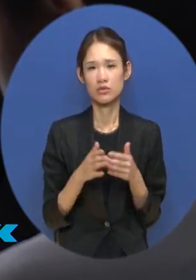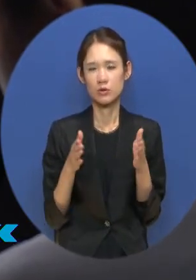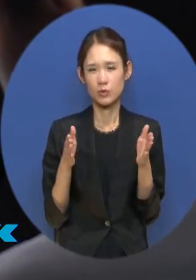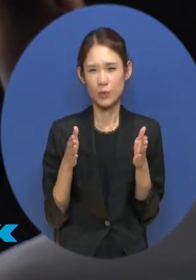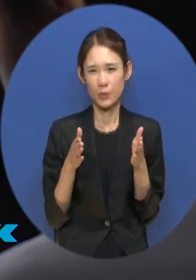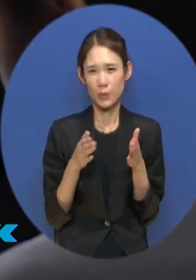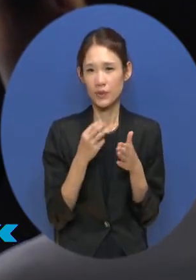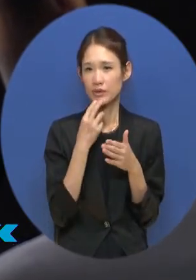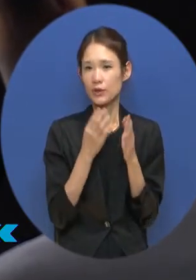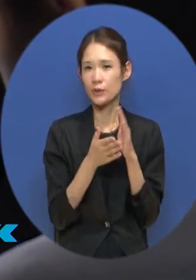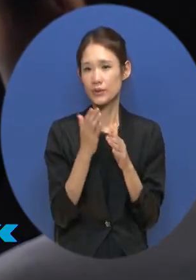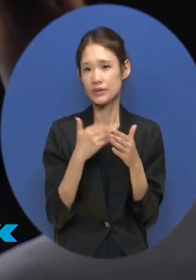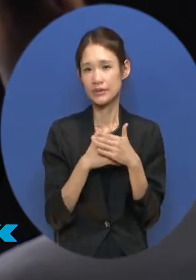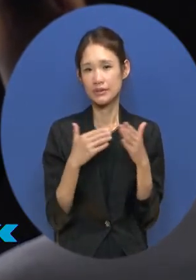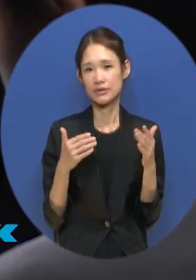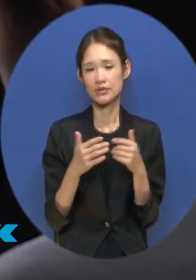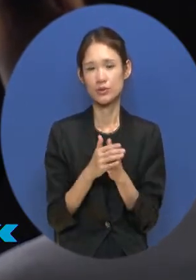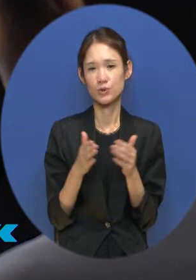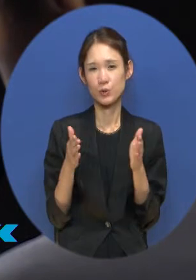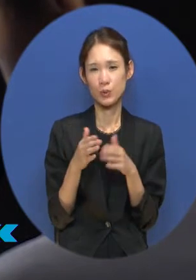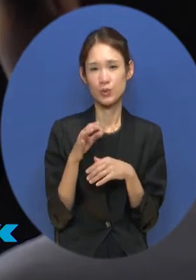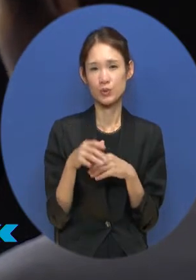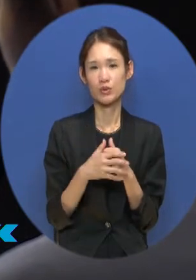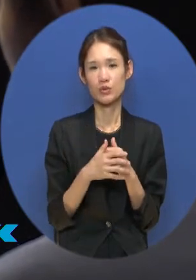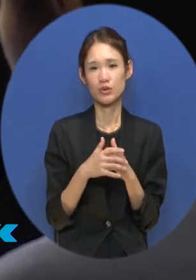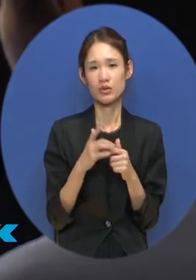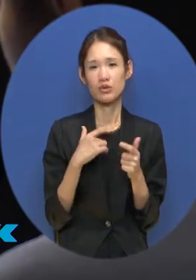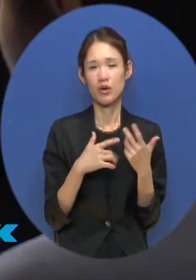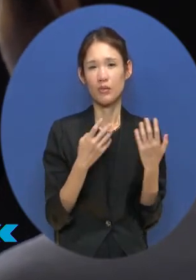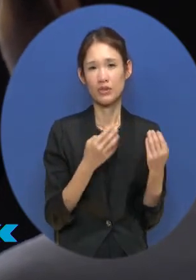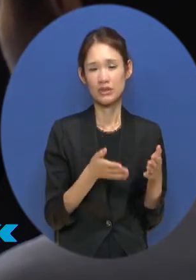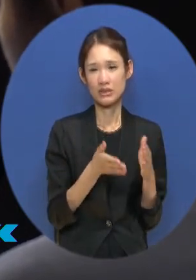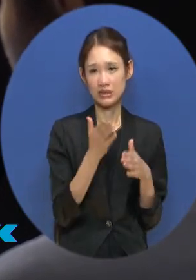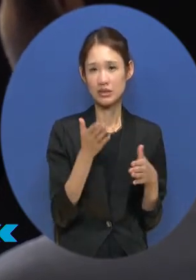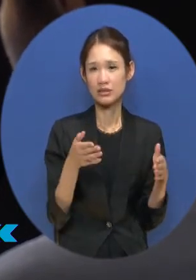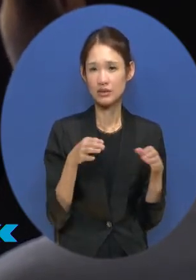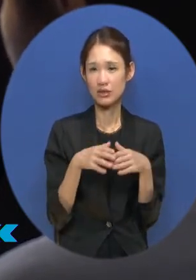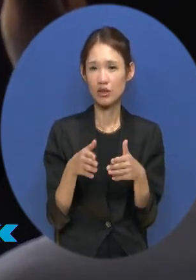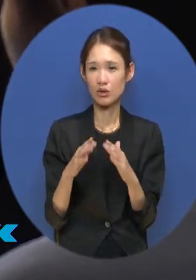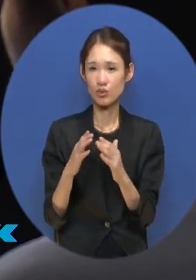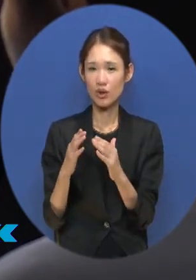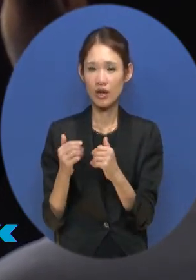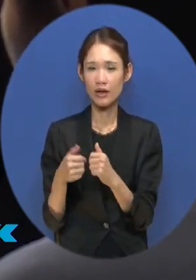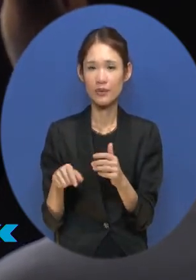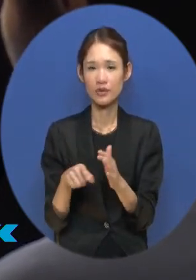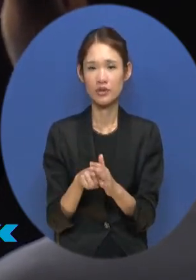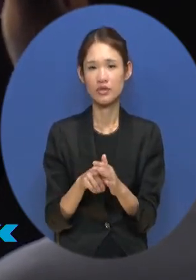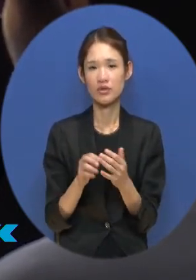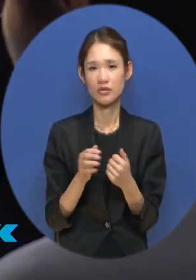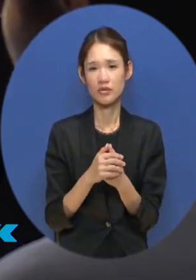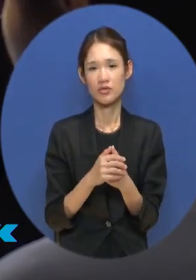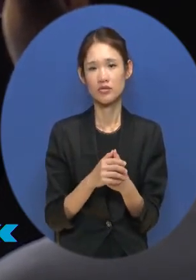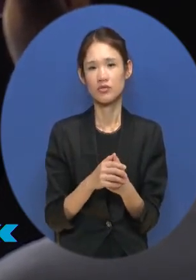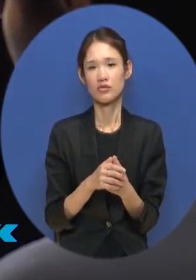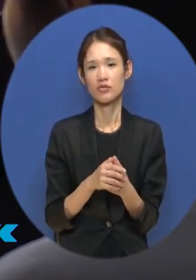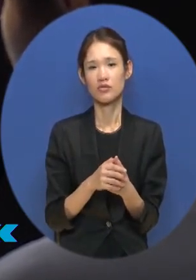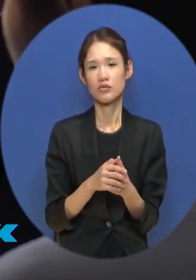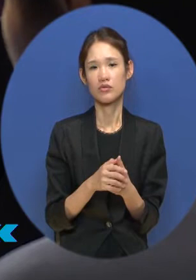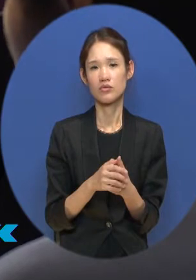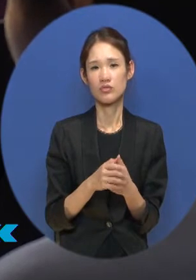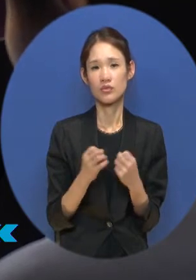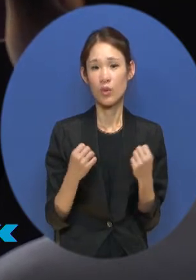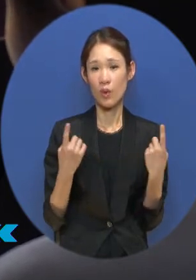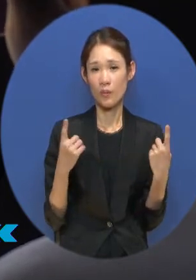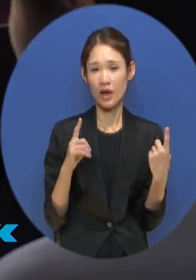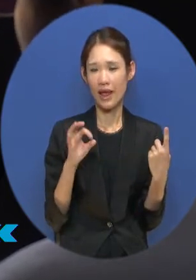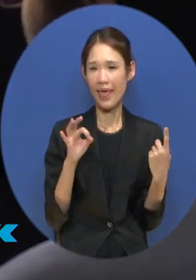비좁은 서울 시내, 비좁은 네. 공간 내에 더 많은 시설을 갖추려다 하다 보니까 또 동시에